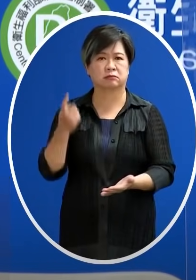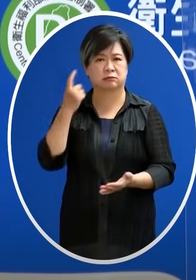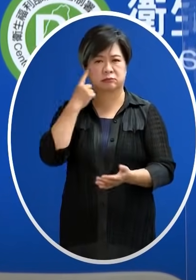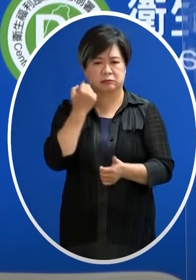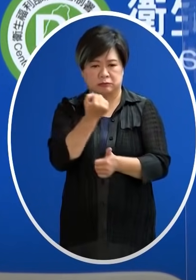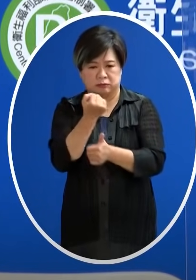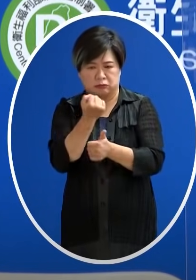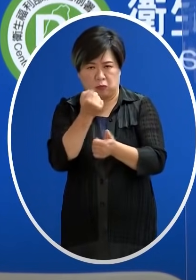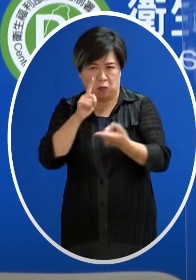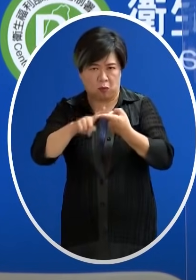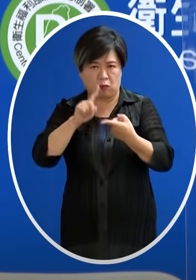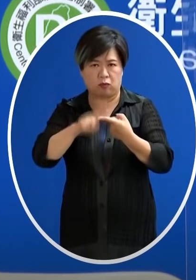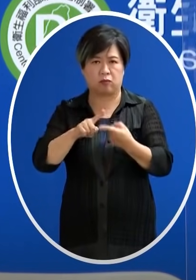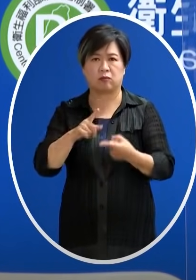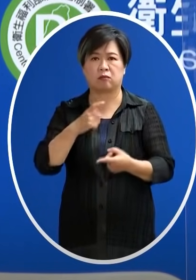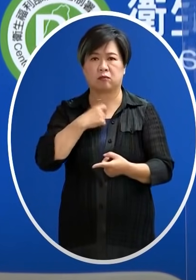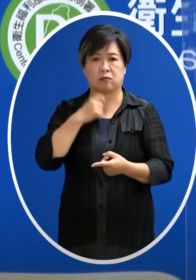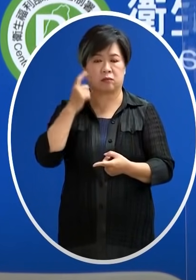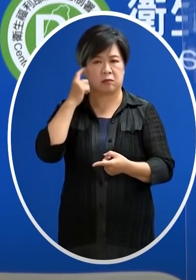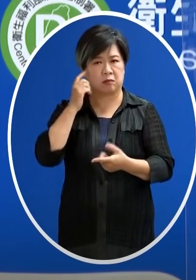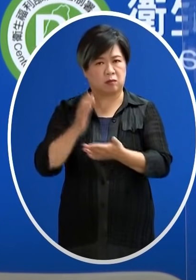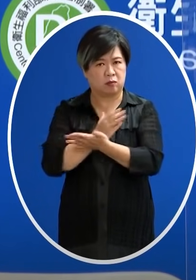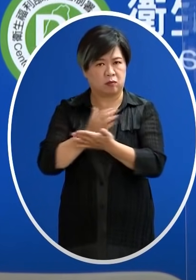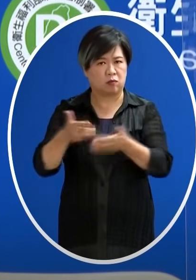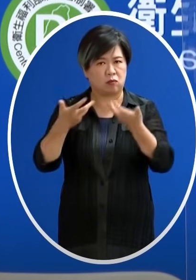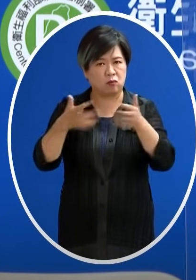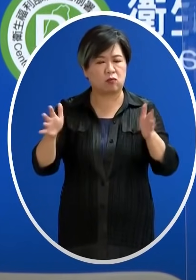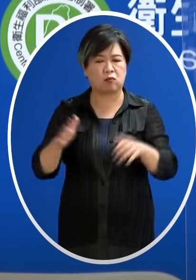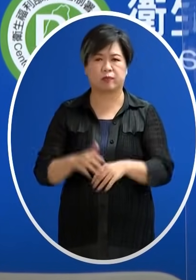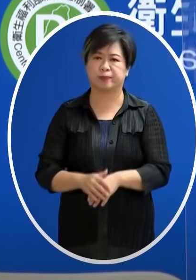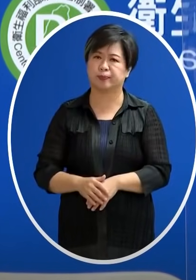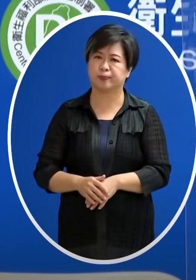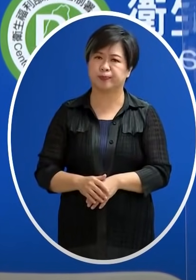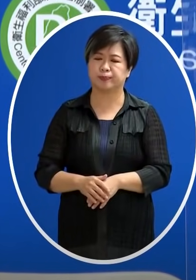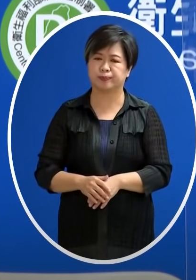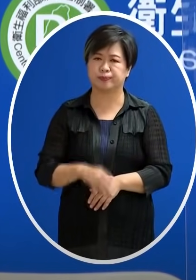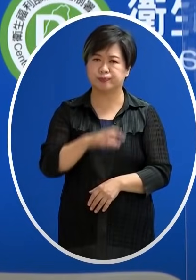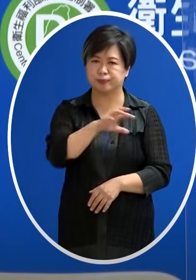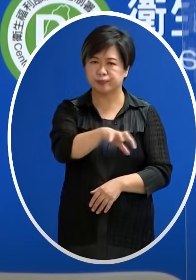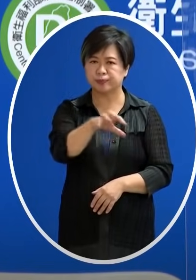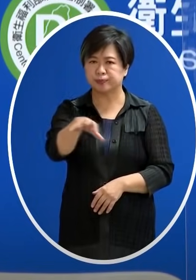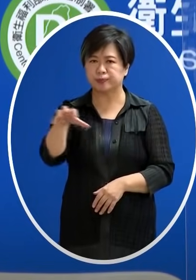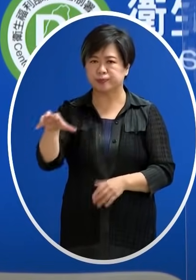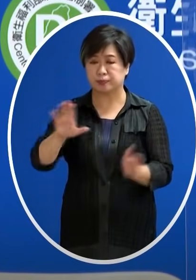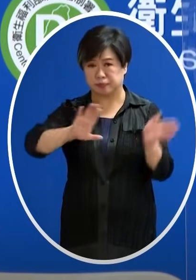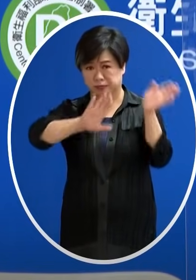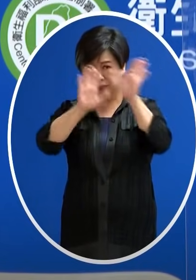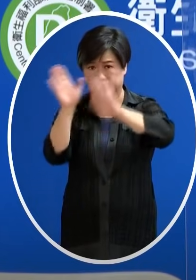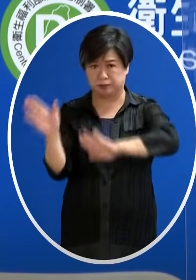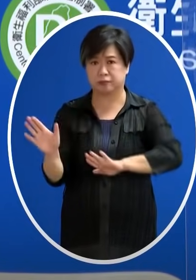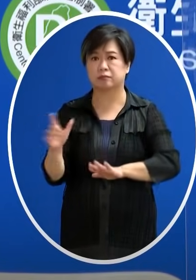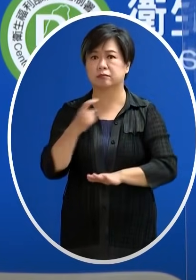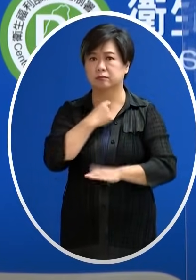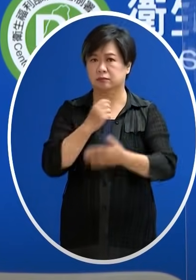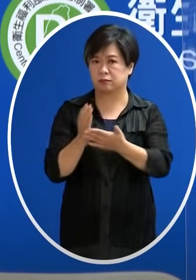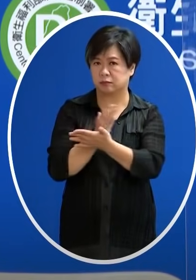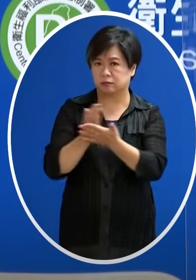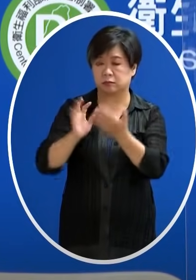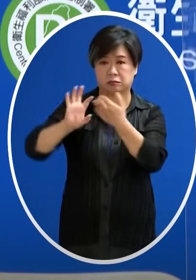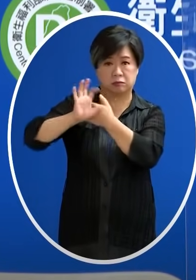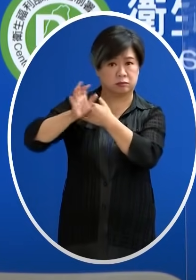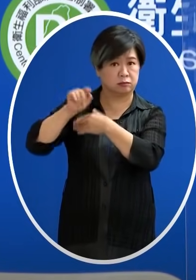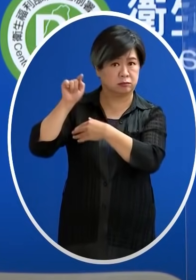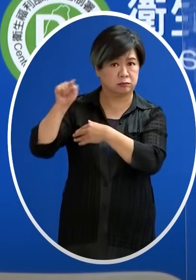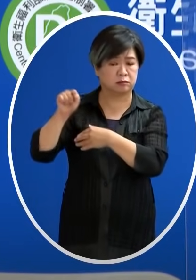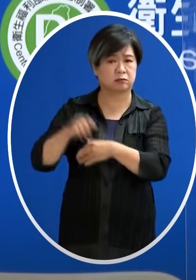当的，好，那确实要考虑到很多的相关的一个场合，然后相关的一个情况，当然国外里面